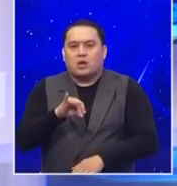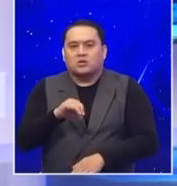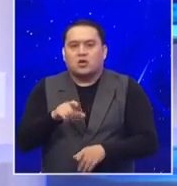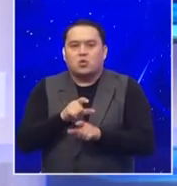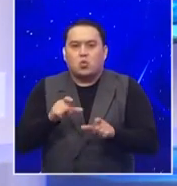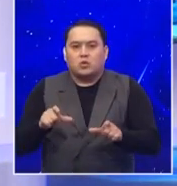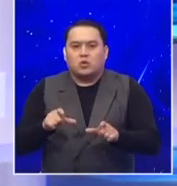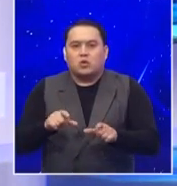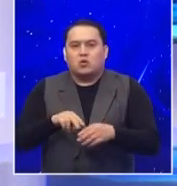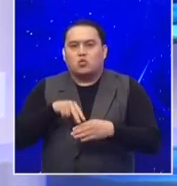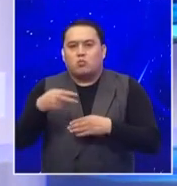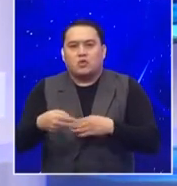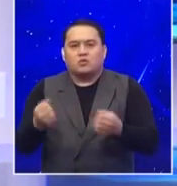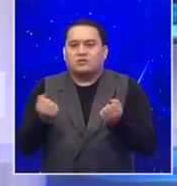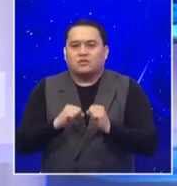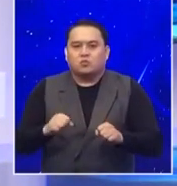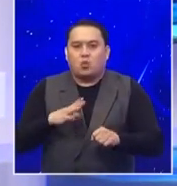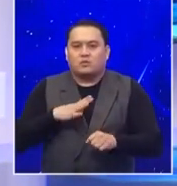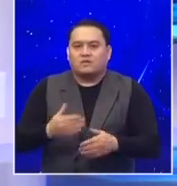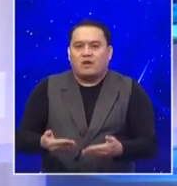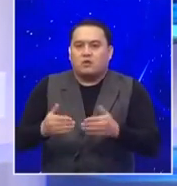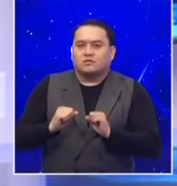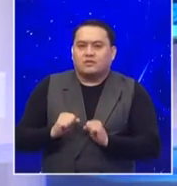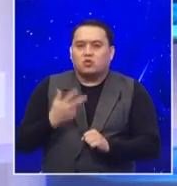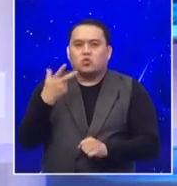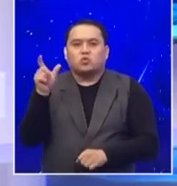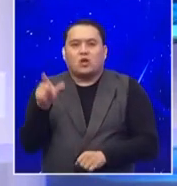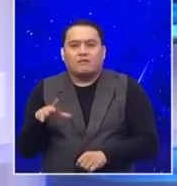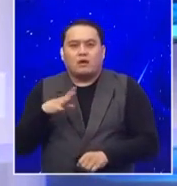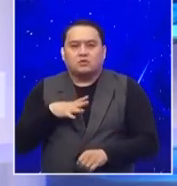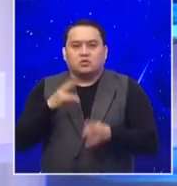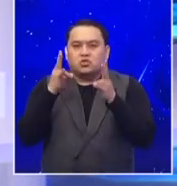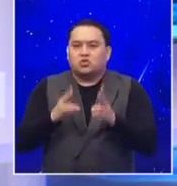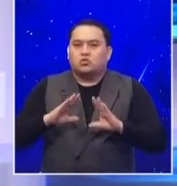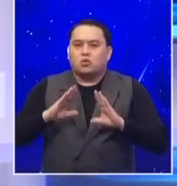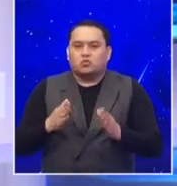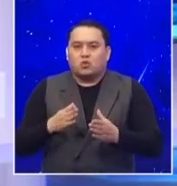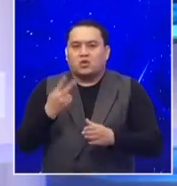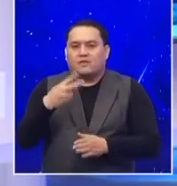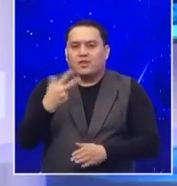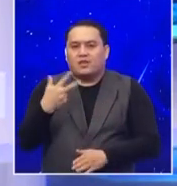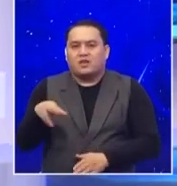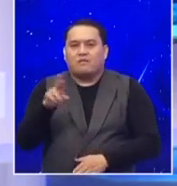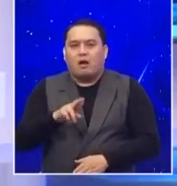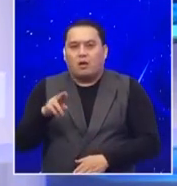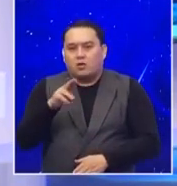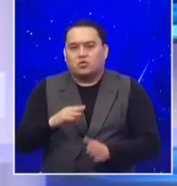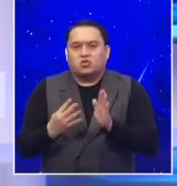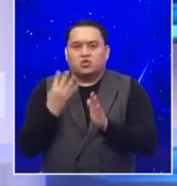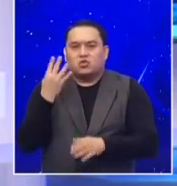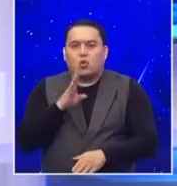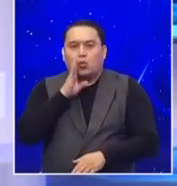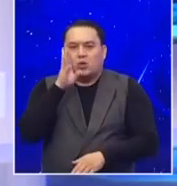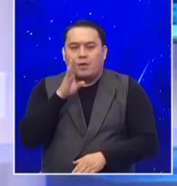людьми едва не упала в обрыв. В автомобиле находились трое людей. Неприятный инцидент произошел 23 января примерно в 4